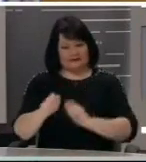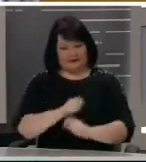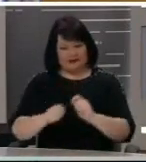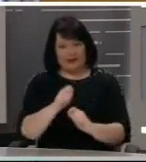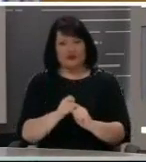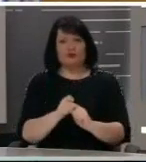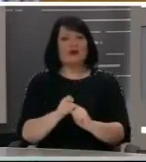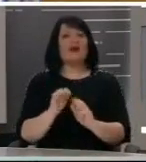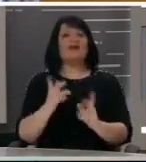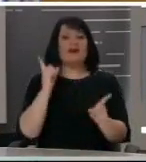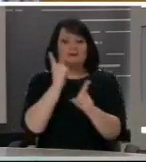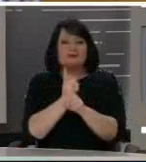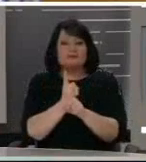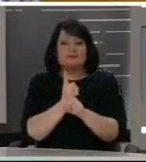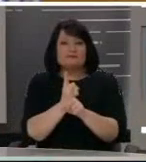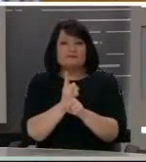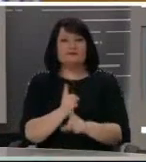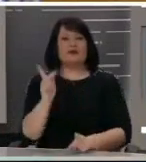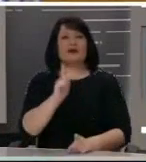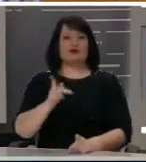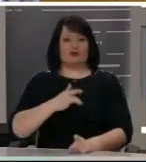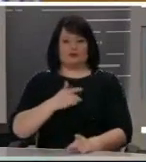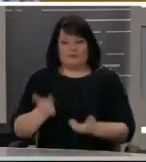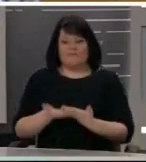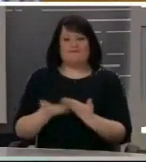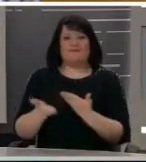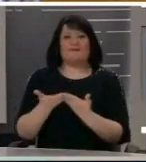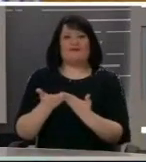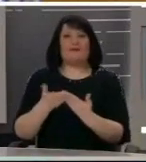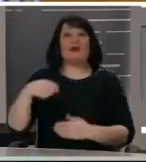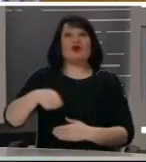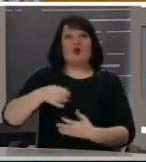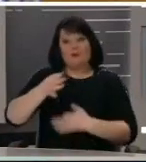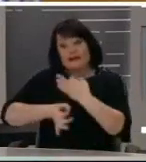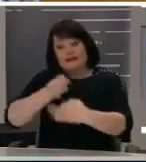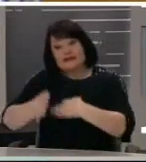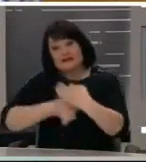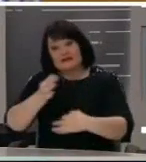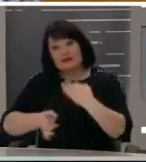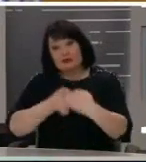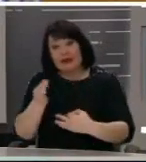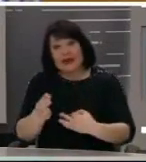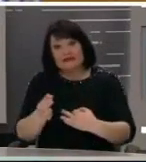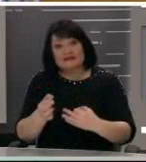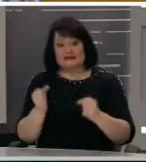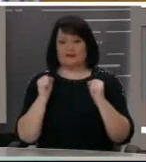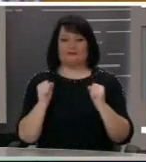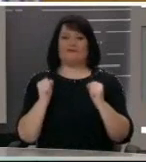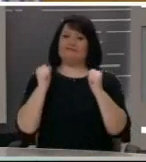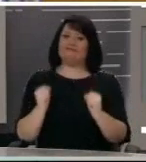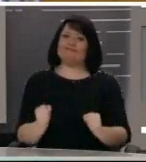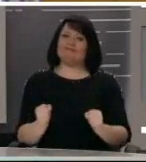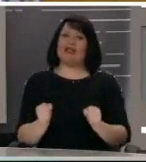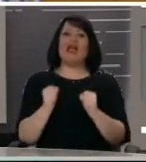αντικείμενο την προσφορά ψυχοκοινωνικής στήριξης, νομικής συμβουλευτικής αλλά και ασφαλούς διαμονής στις γυναίκες